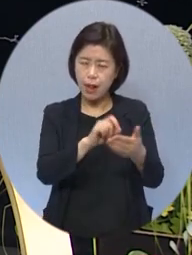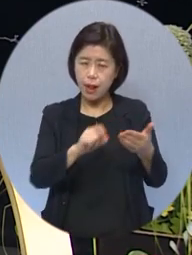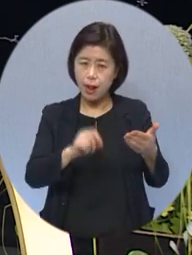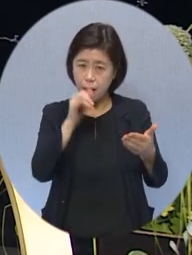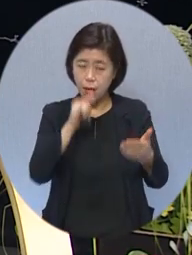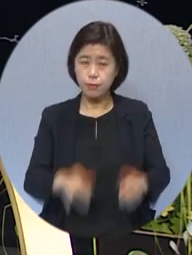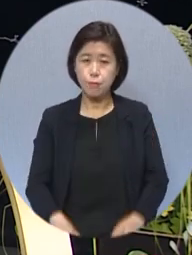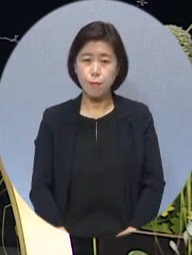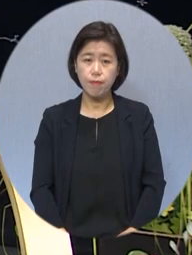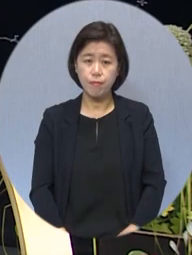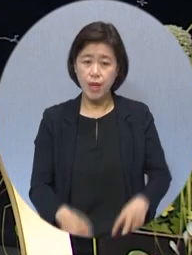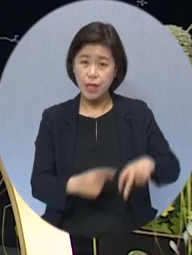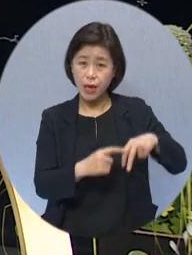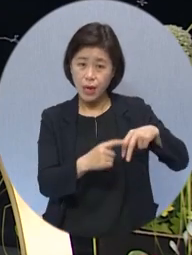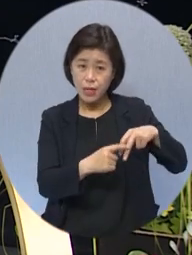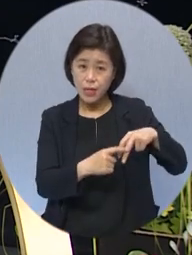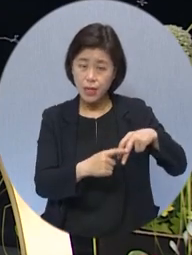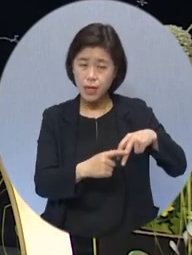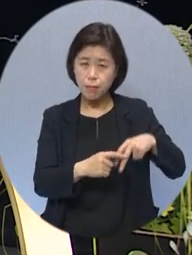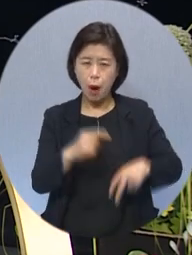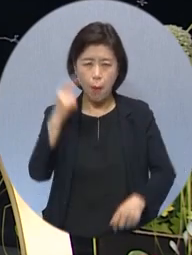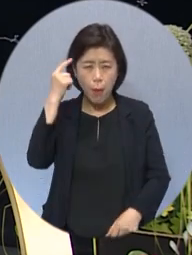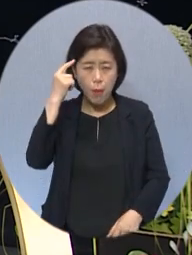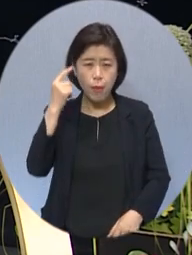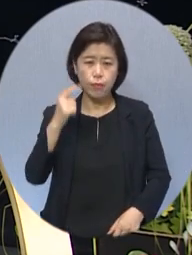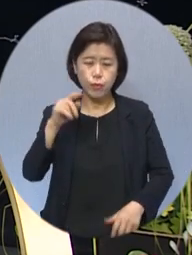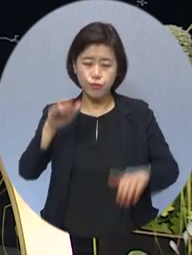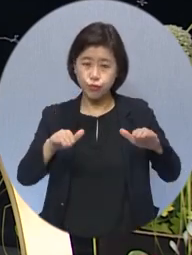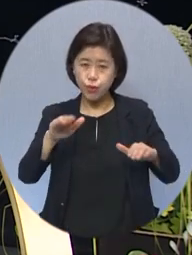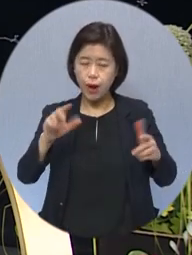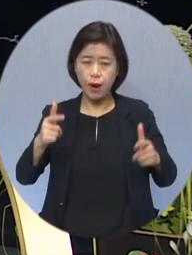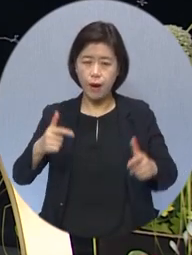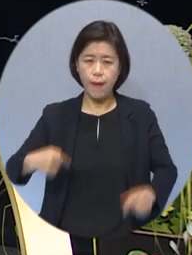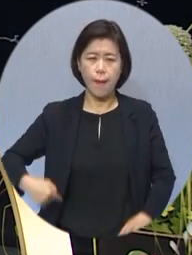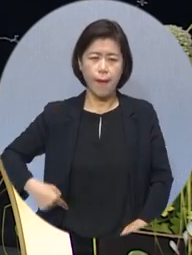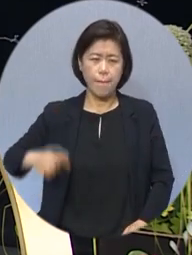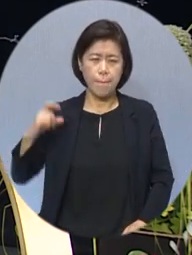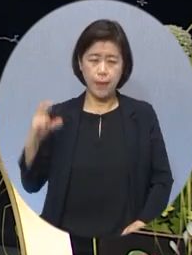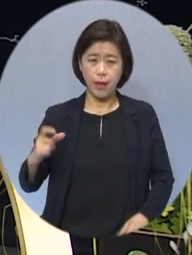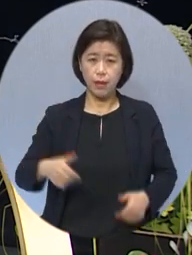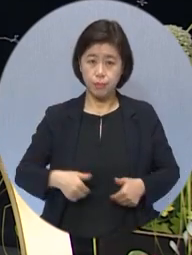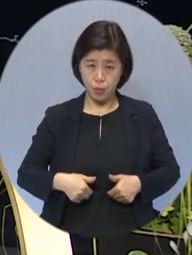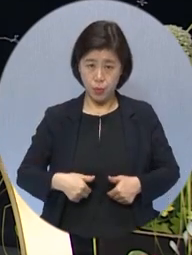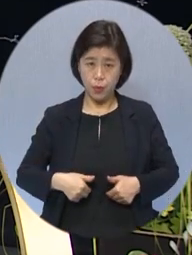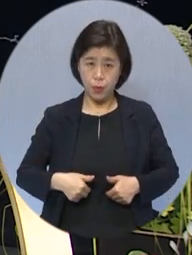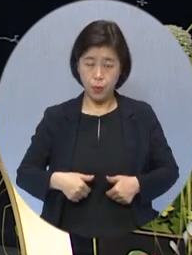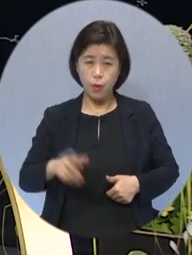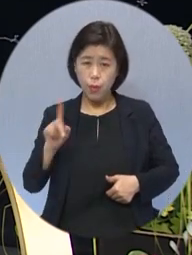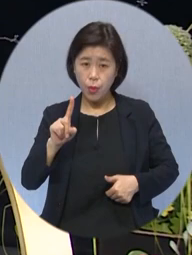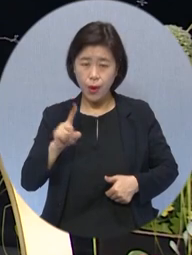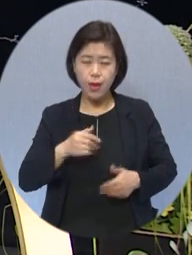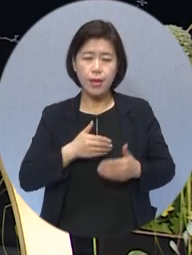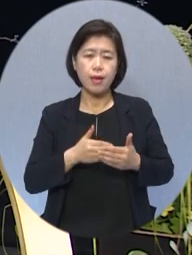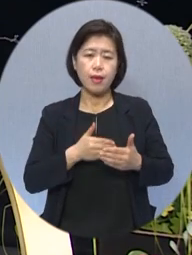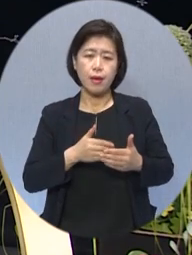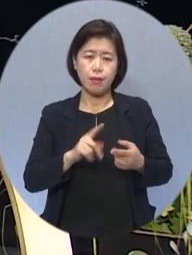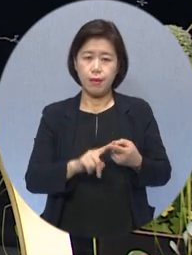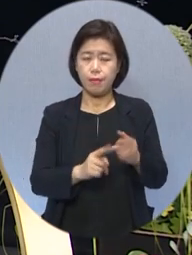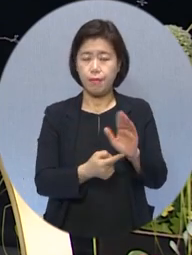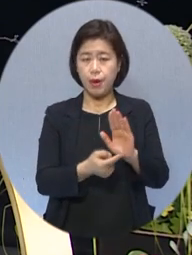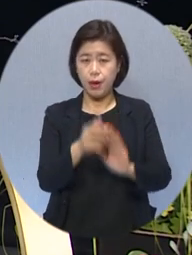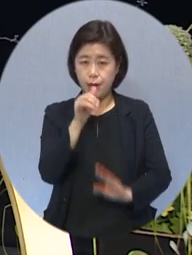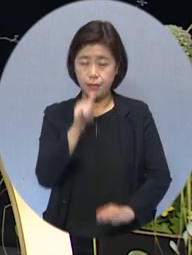허리로 중심을 잡으며 한 걸음 한 걸음 떼는 느슨 속에 긴장감을